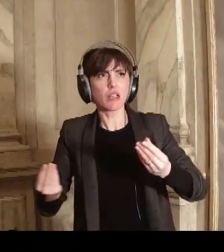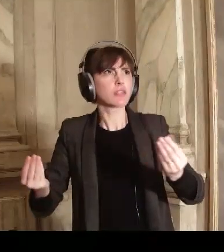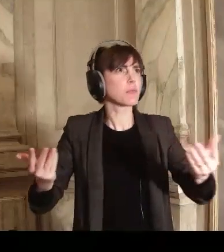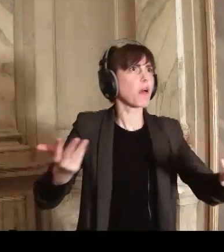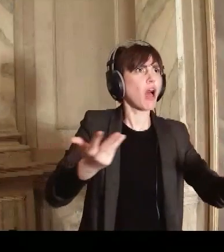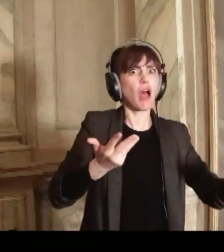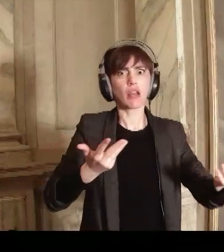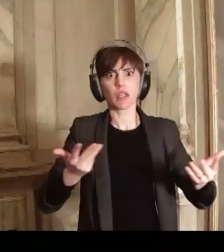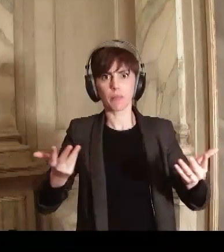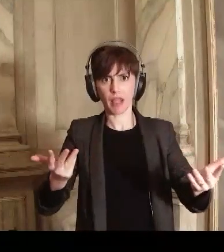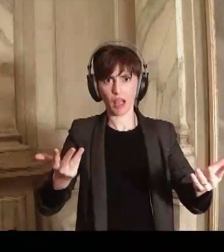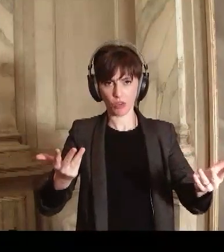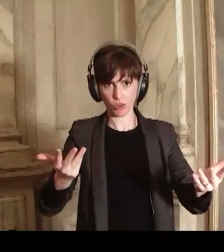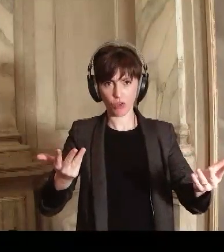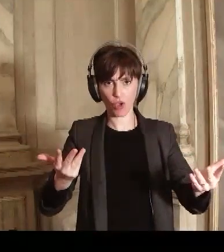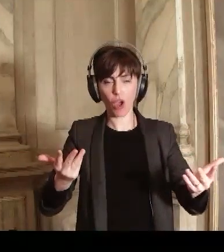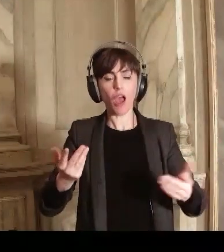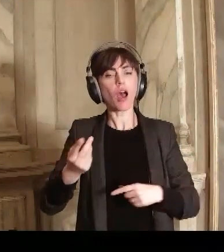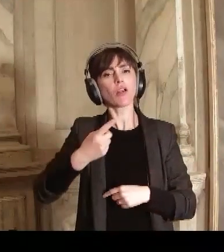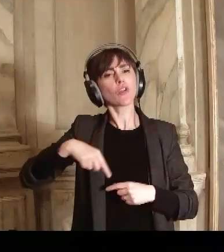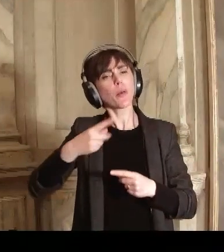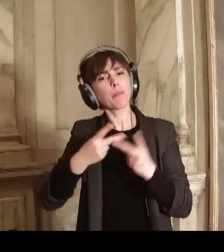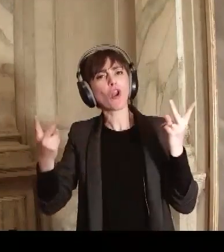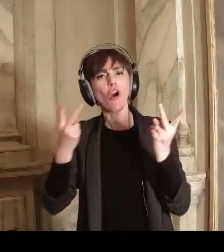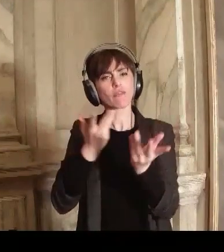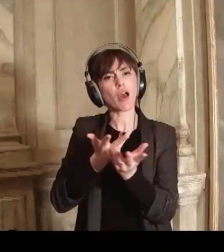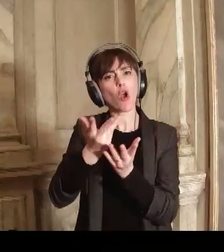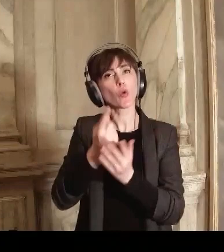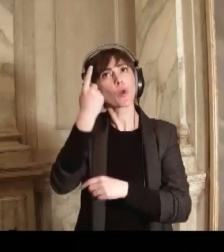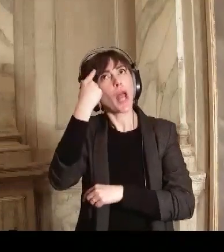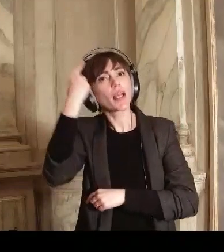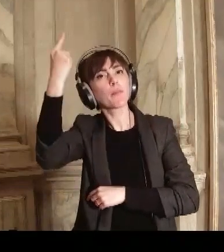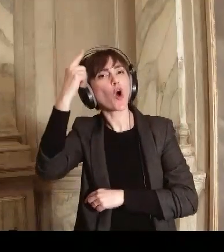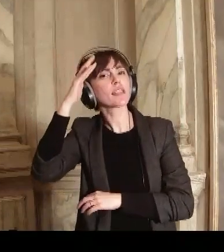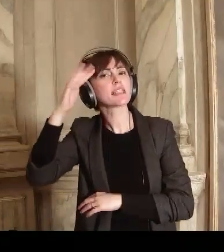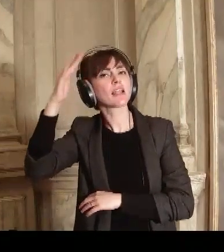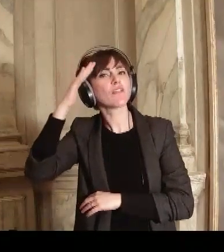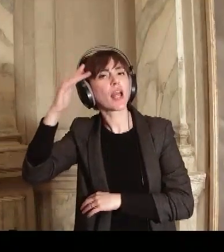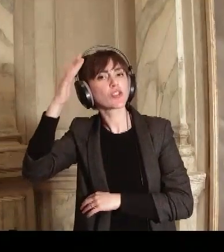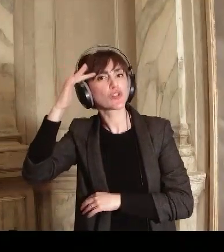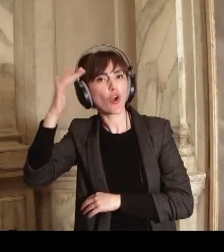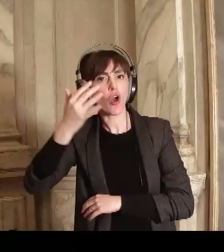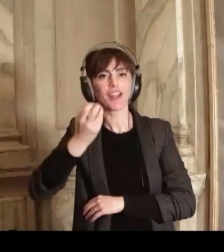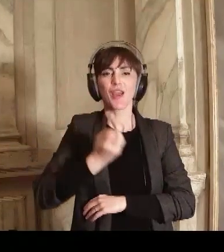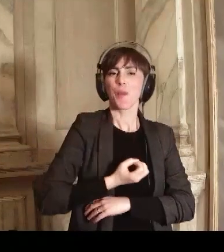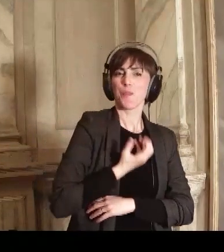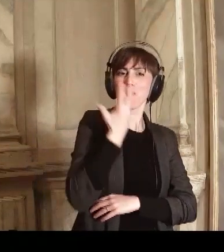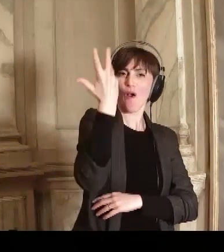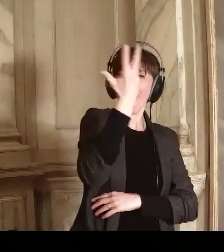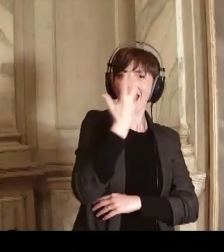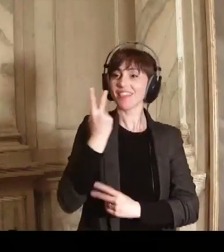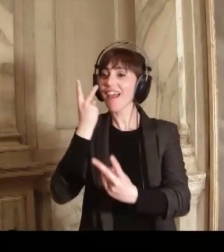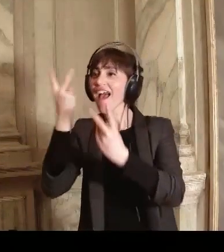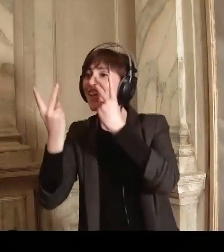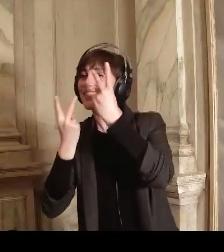una rianimazione, di un'ipotesi di riflessione tra poetiche ed estetiche eterogenee, attuate allo scopo